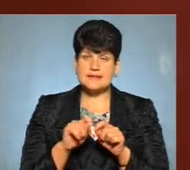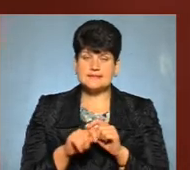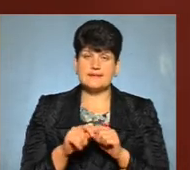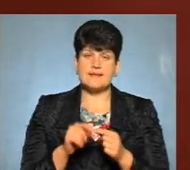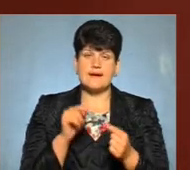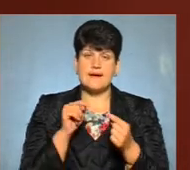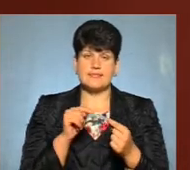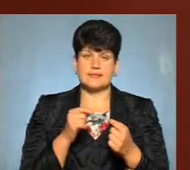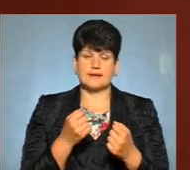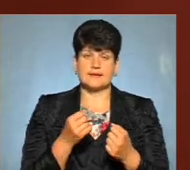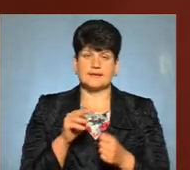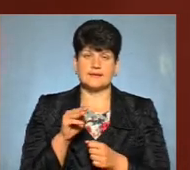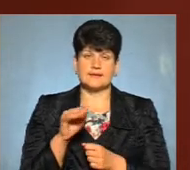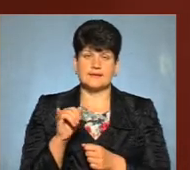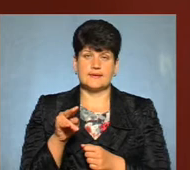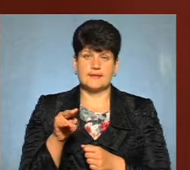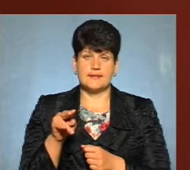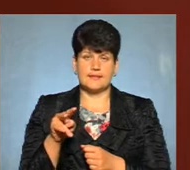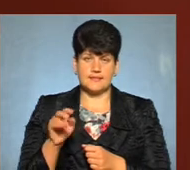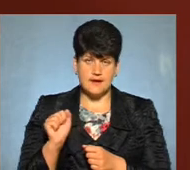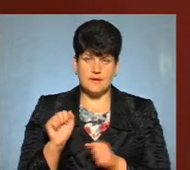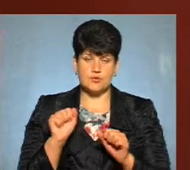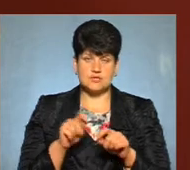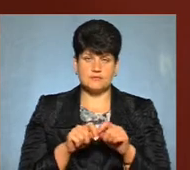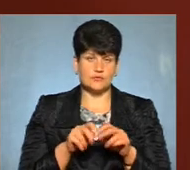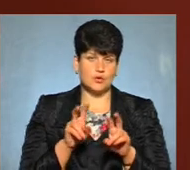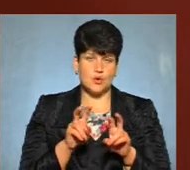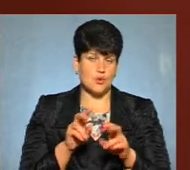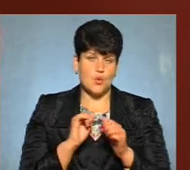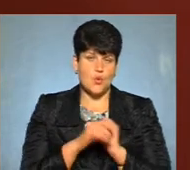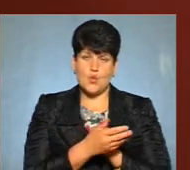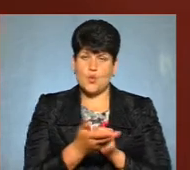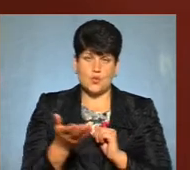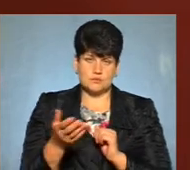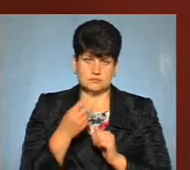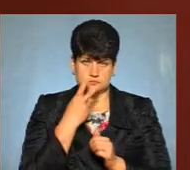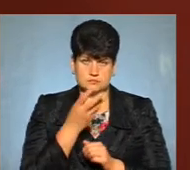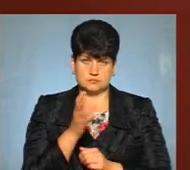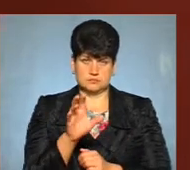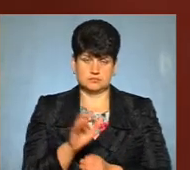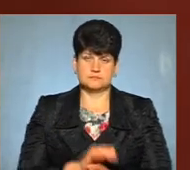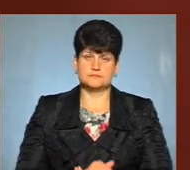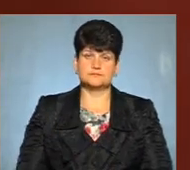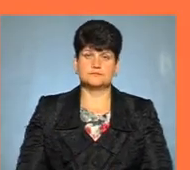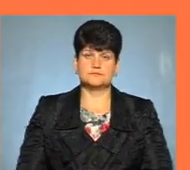власне, тепер перевірити себе може кожний. Деталі пропоную зараз переглянути у сюжеті Марії Котенко.